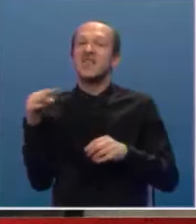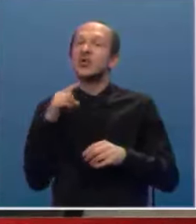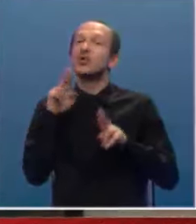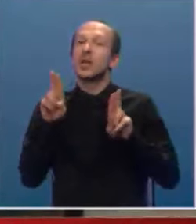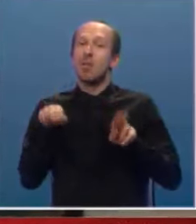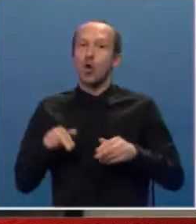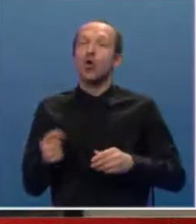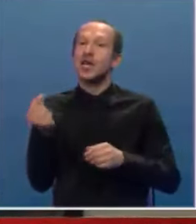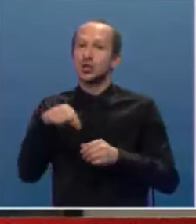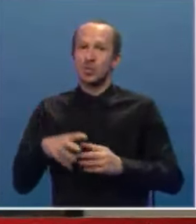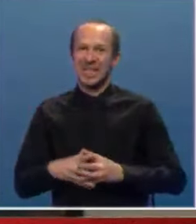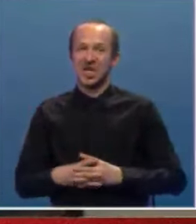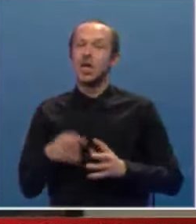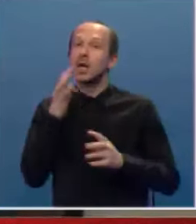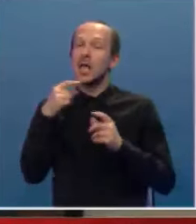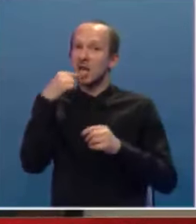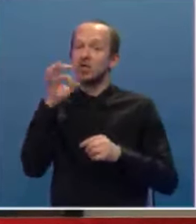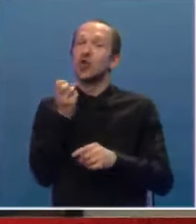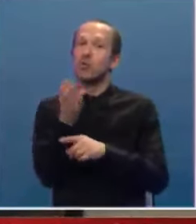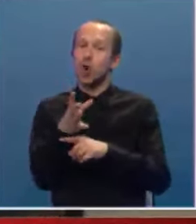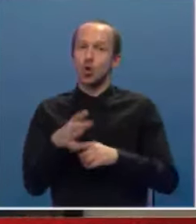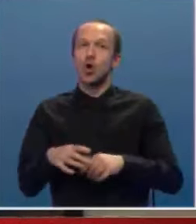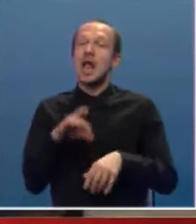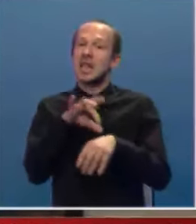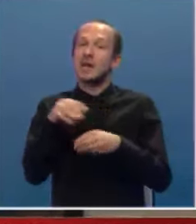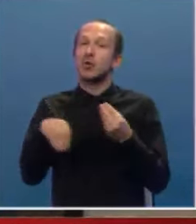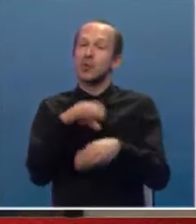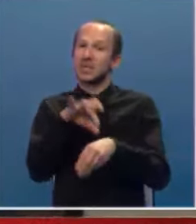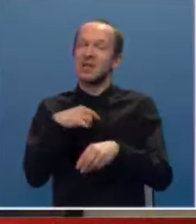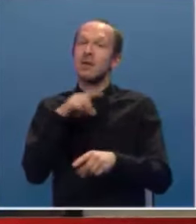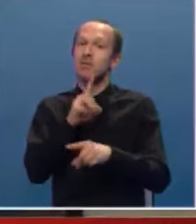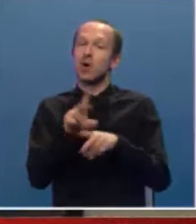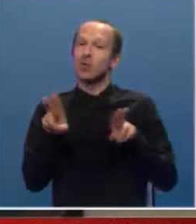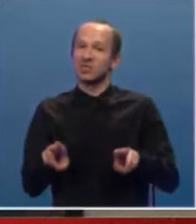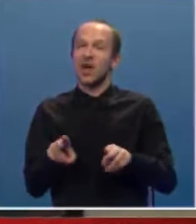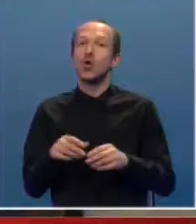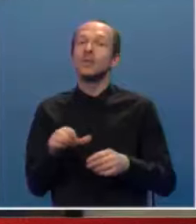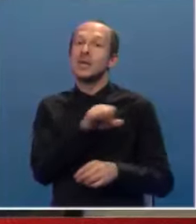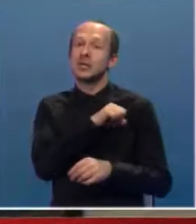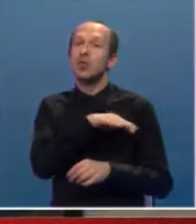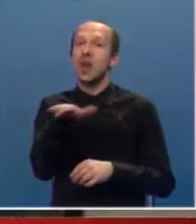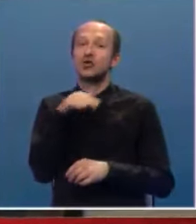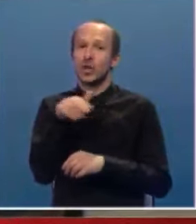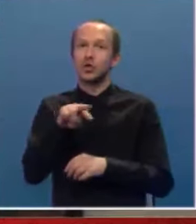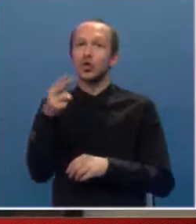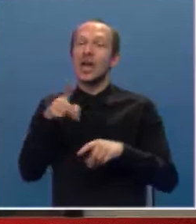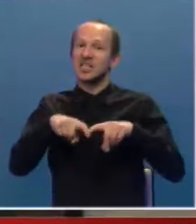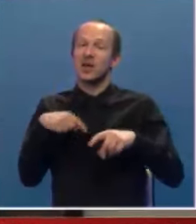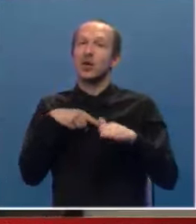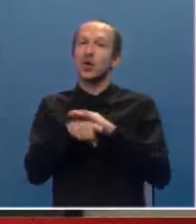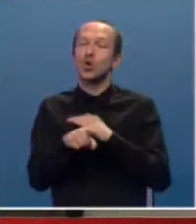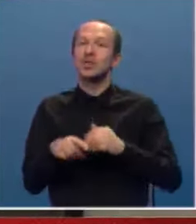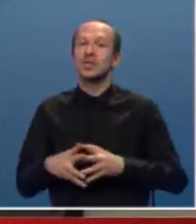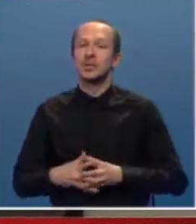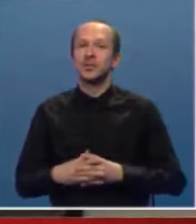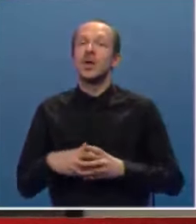mogu nastupiti, kad riječ o broju ljekara porodične medicine, mi moramo stvarno da zainteresujemo našu djecu. Druga stvar, mi kroz naše